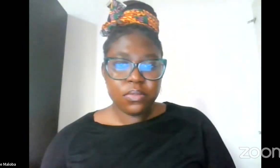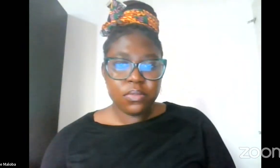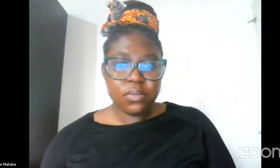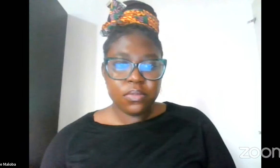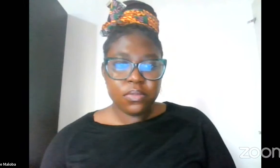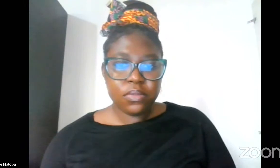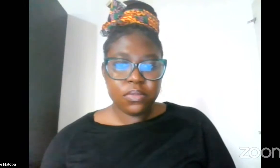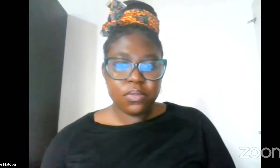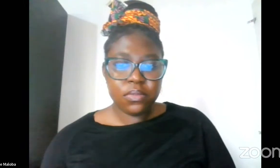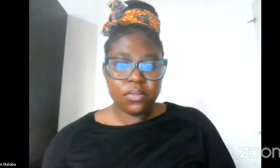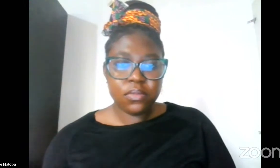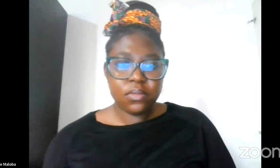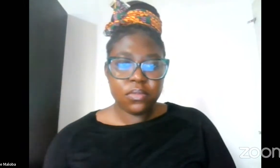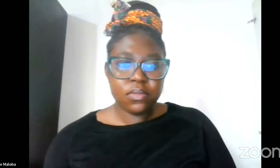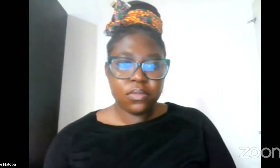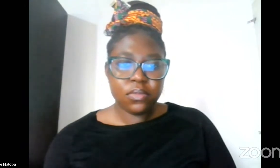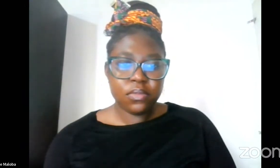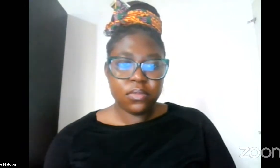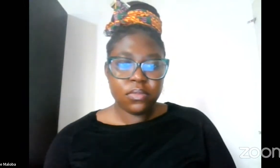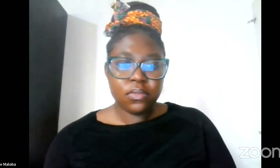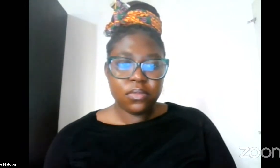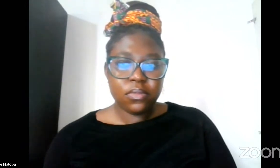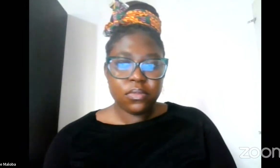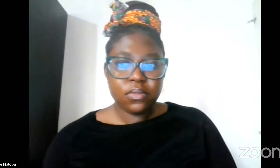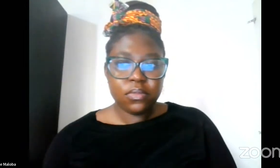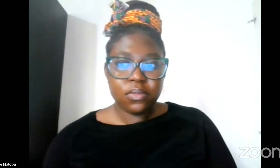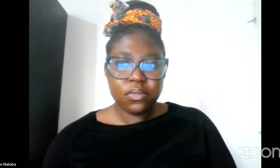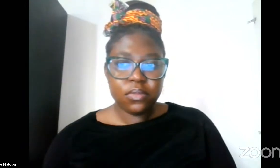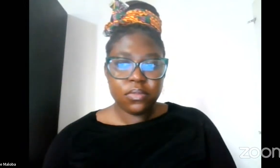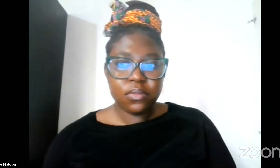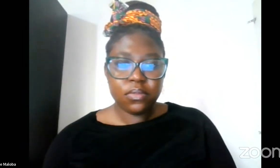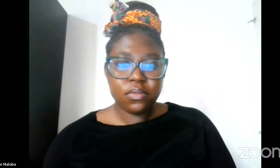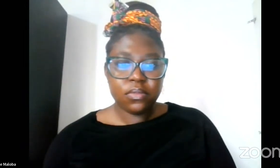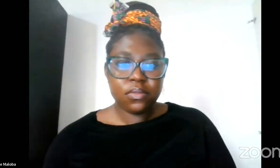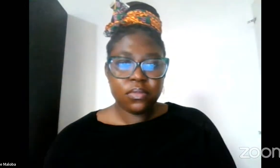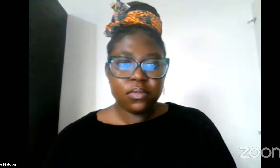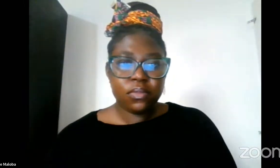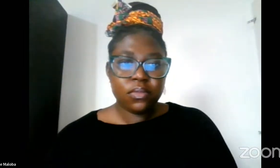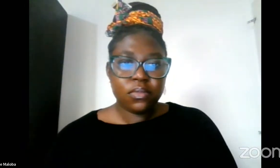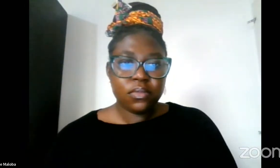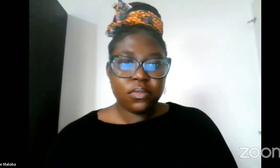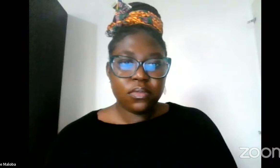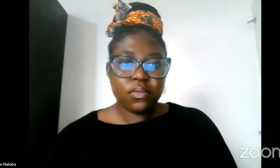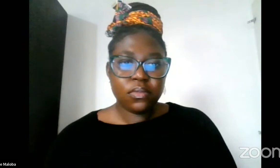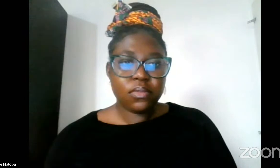système des Nations Unies. Et présentement, pour la plupart des pays africains,